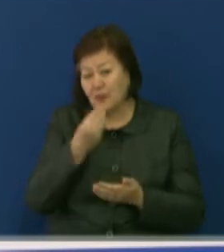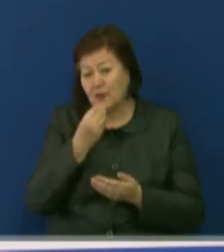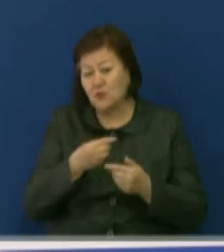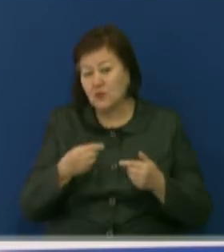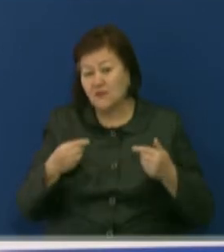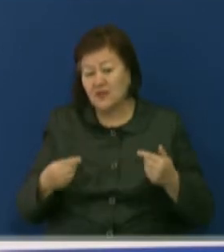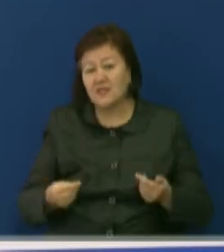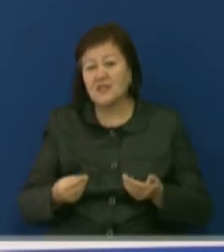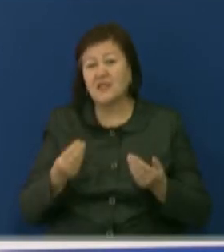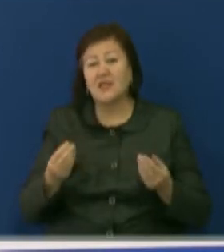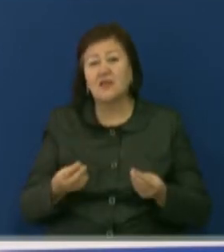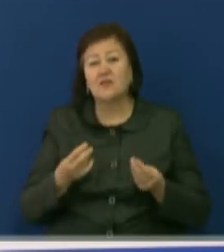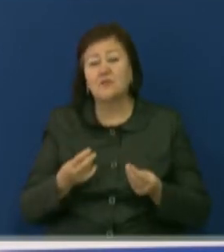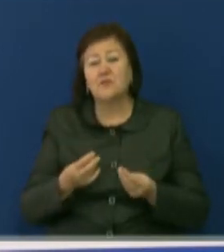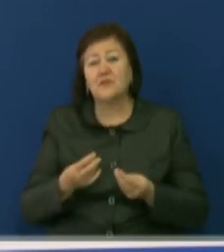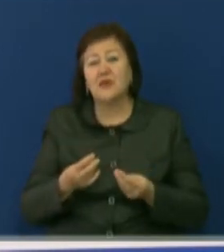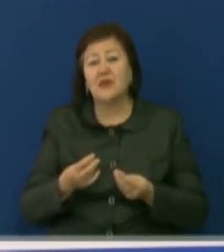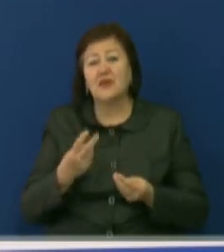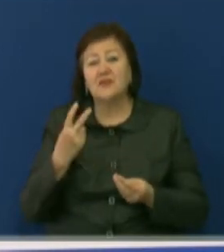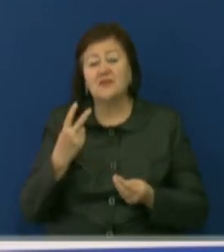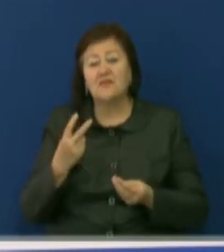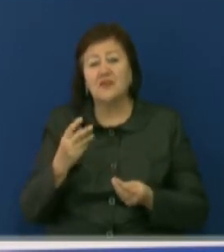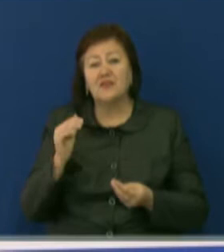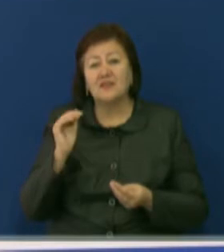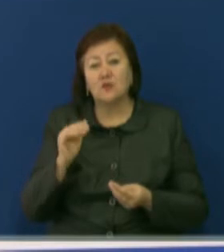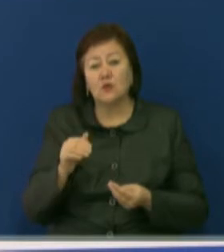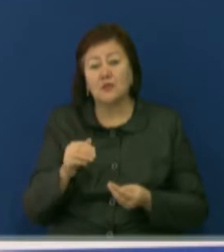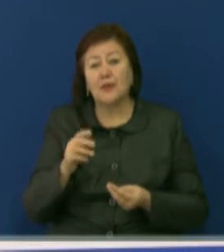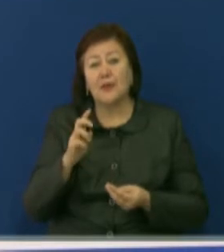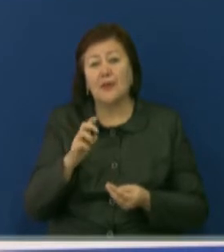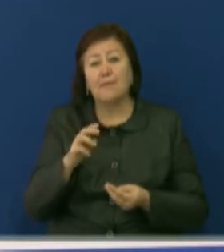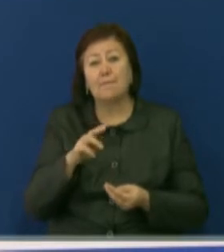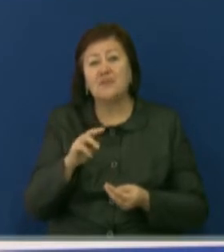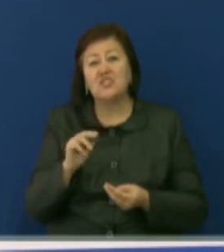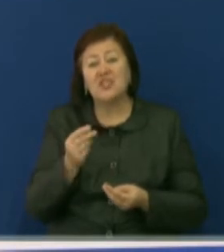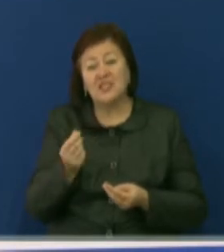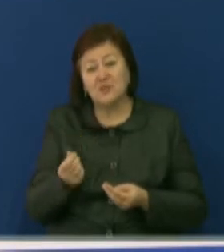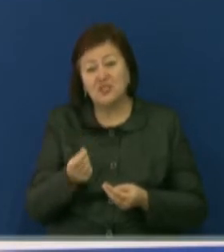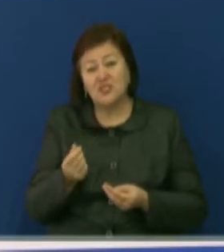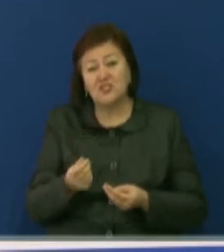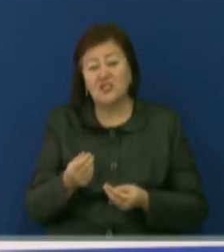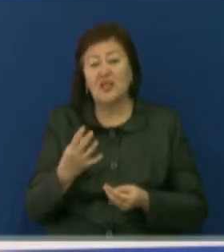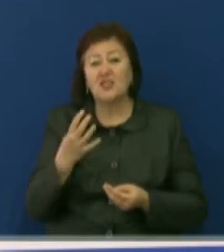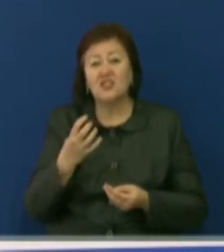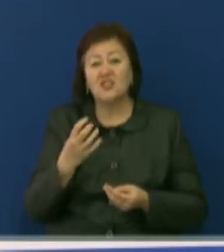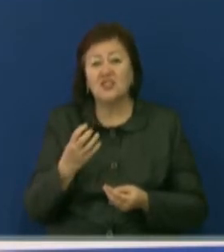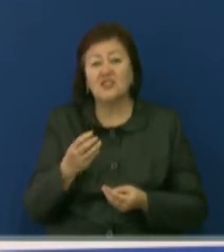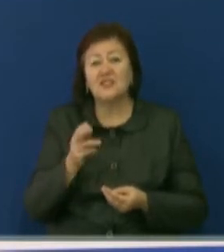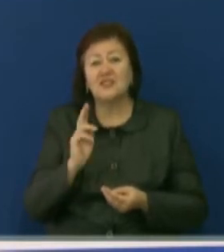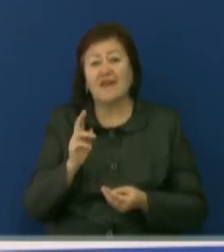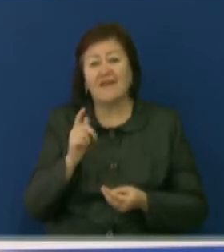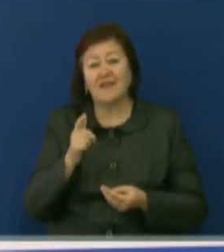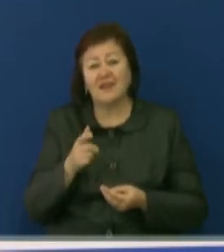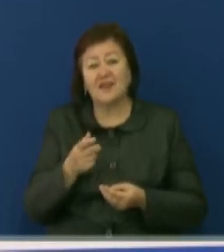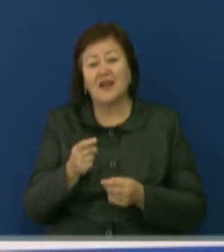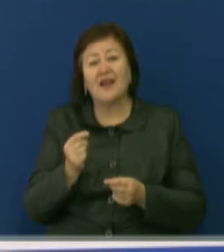өңірдің тұрақтандыру қорына 2,12 мың тонна бірінші сұрыпты бидай ұны, 408 тонна күріш, 204 тонна